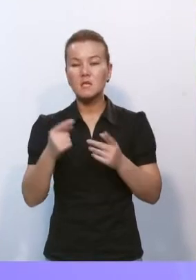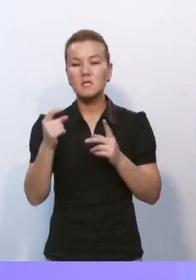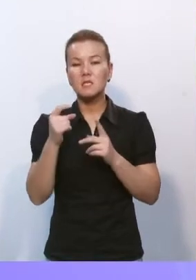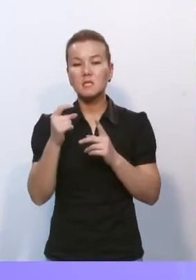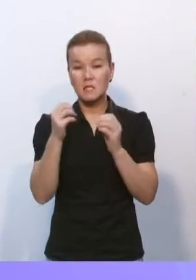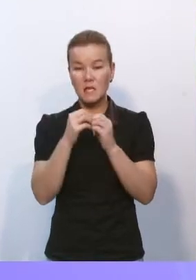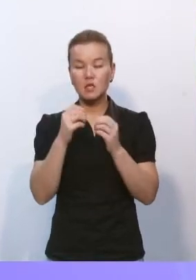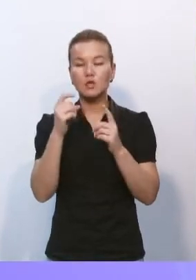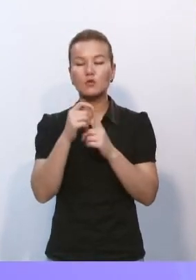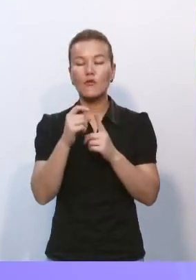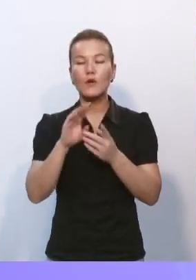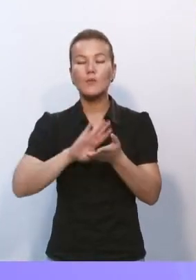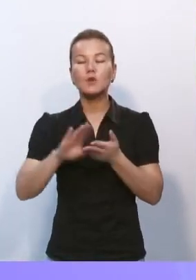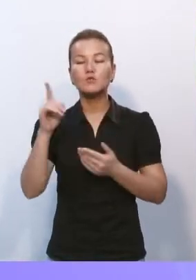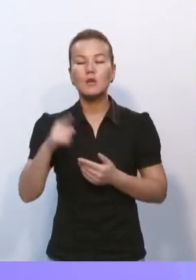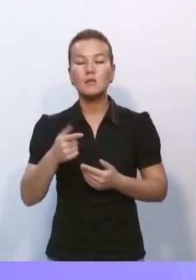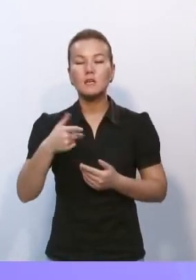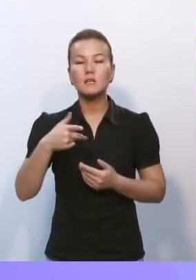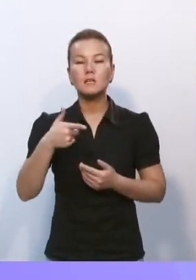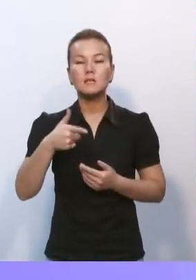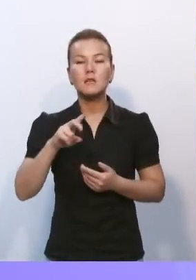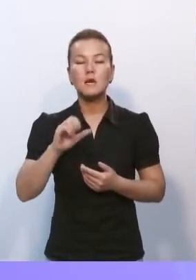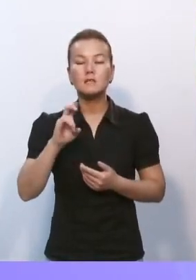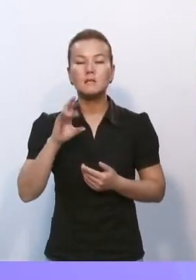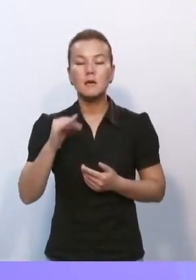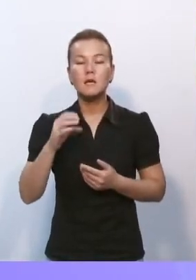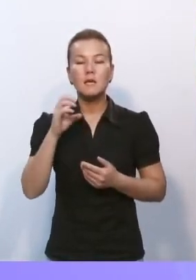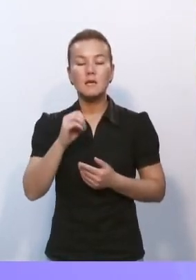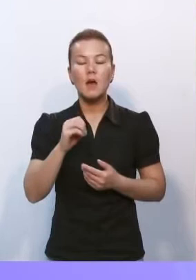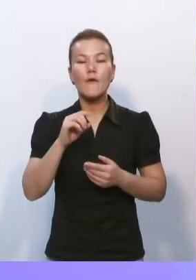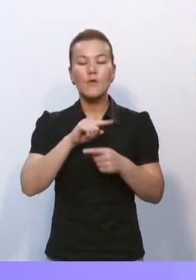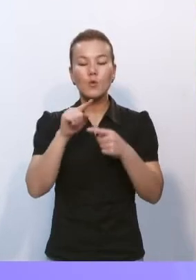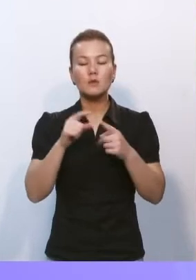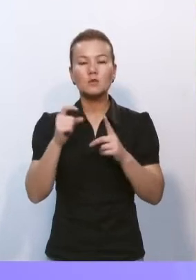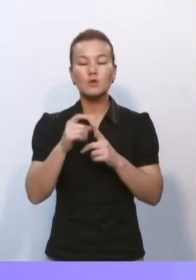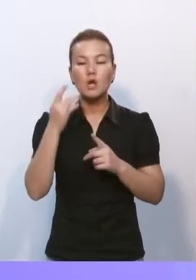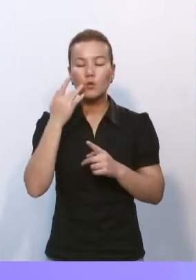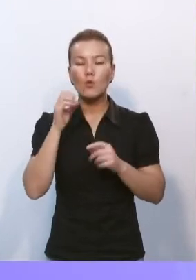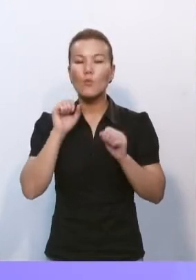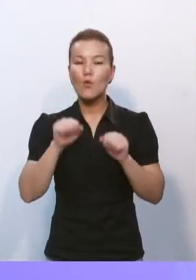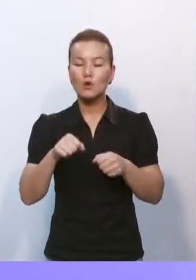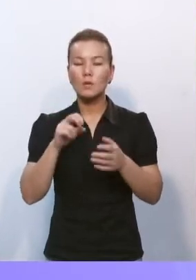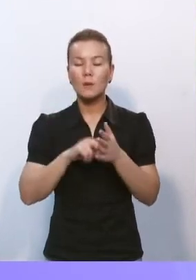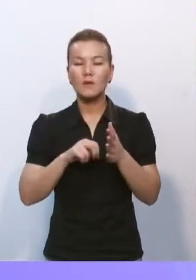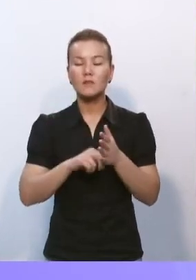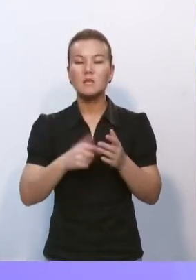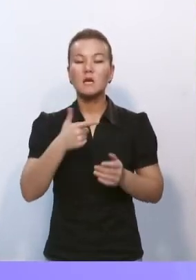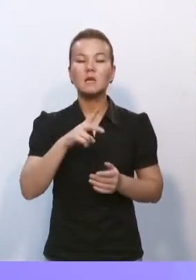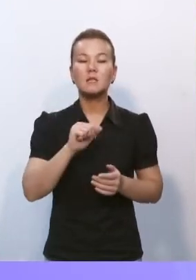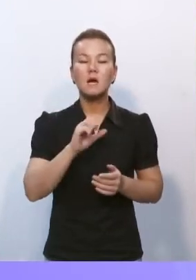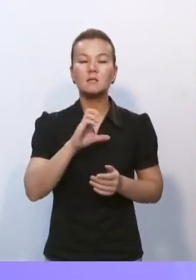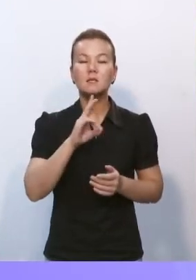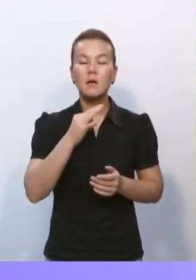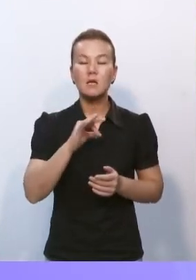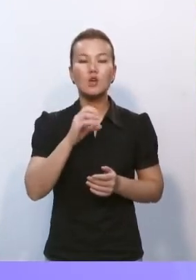с безударной гласной «е» в корне слова, которую можно проверить гласной